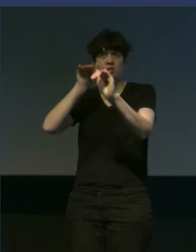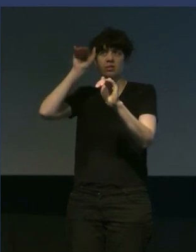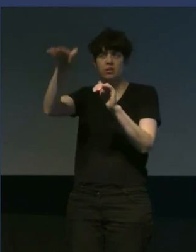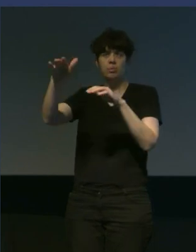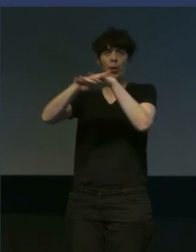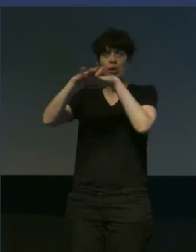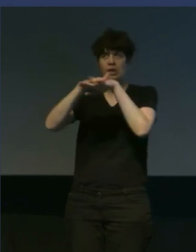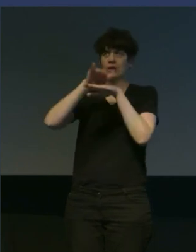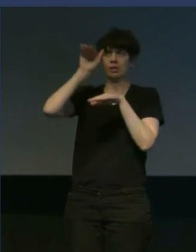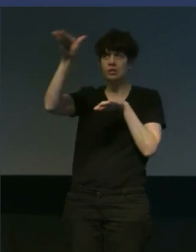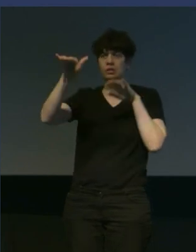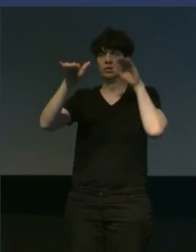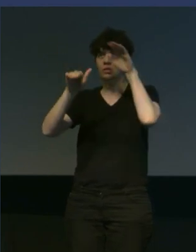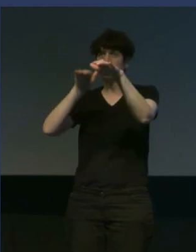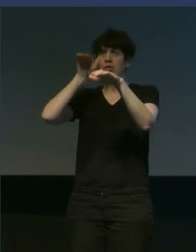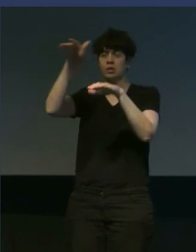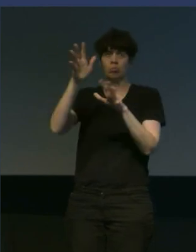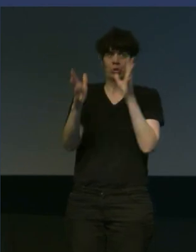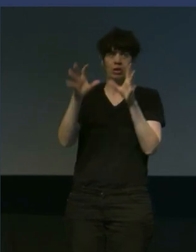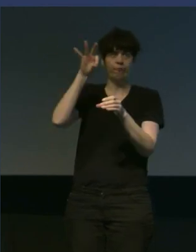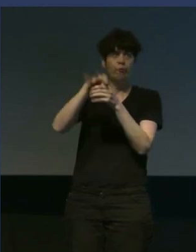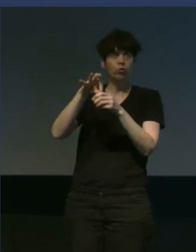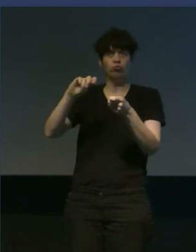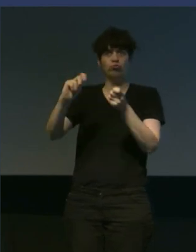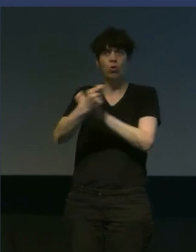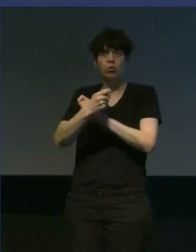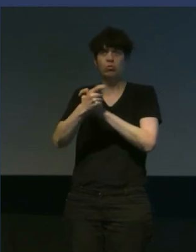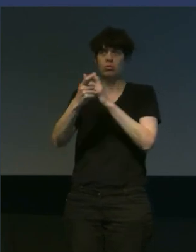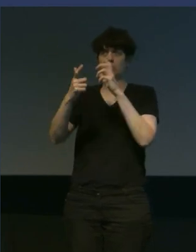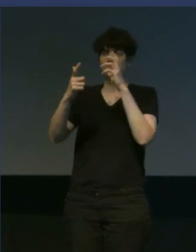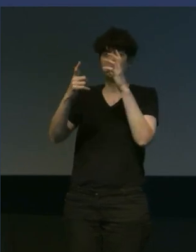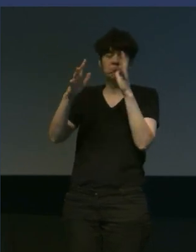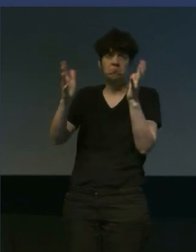politiques, à part faire des votes différents,